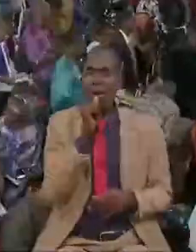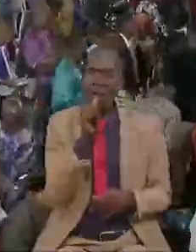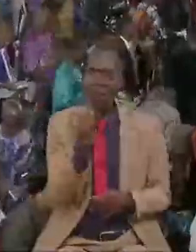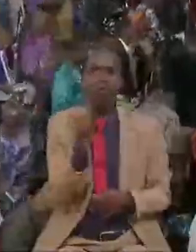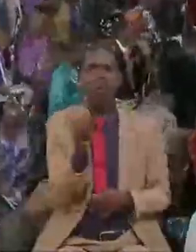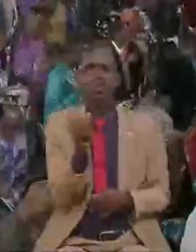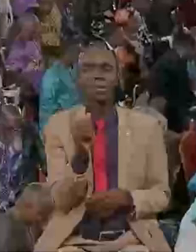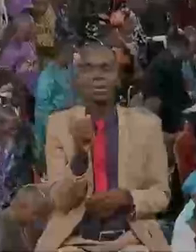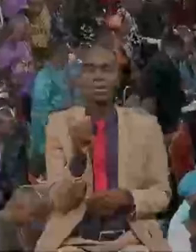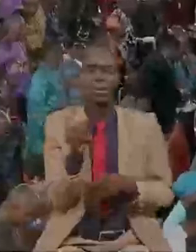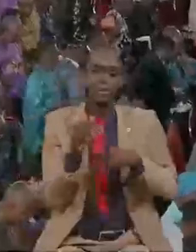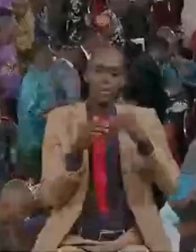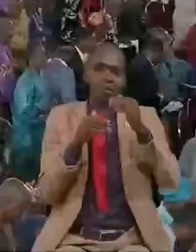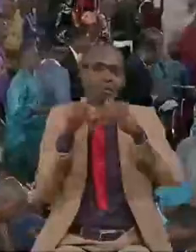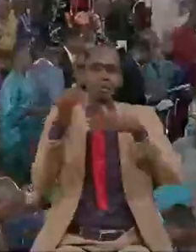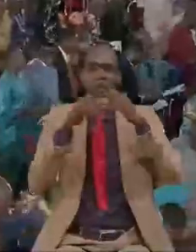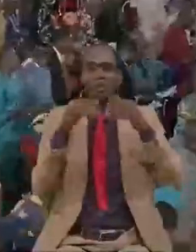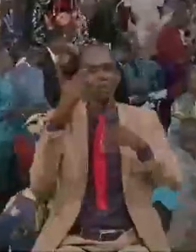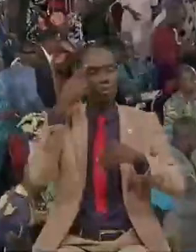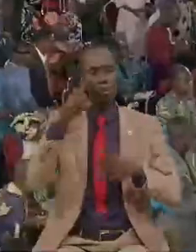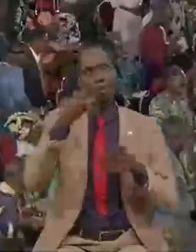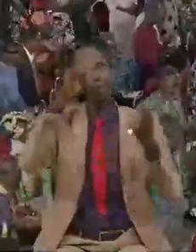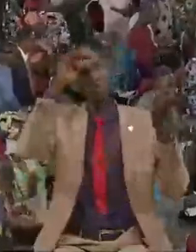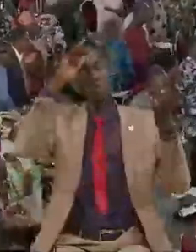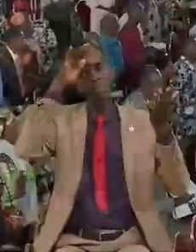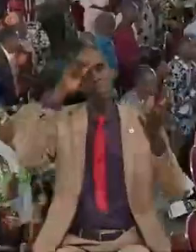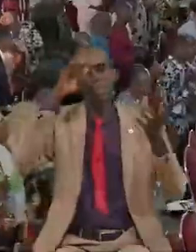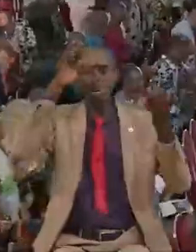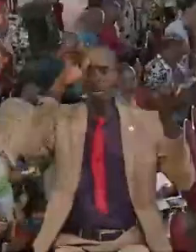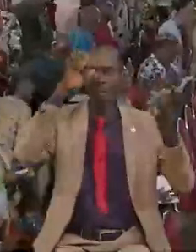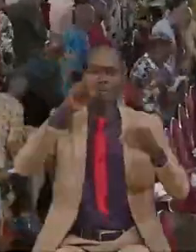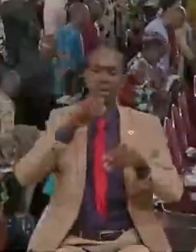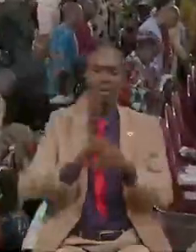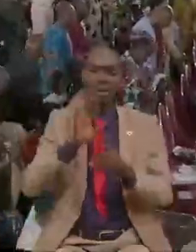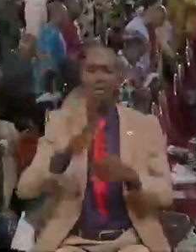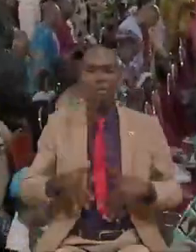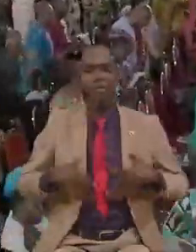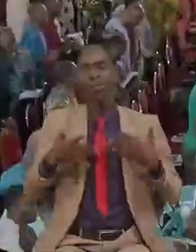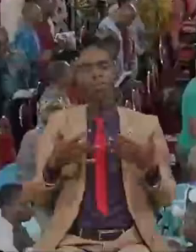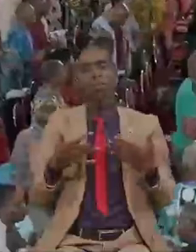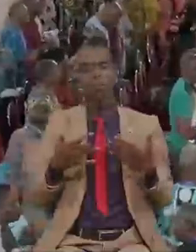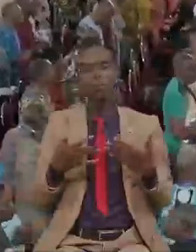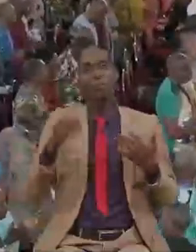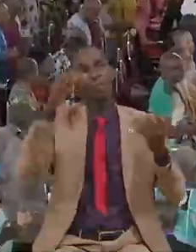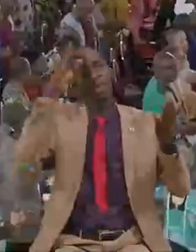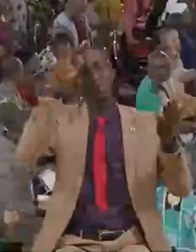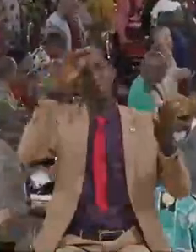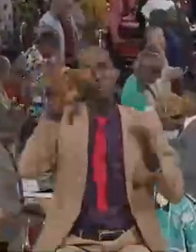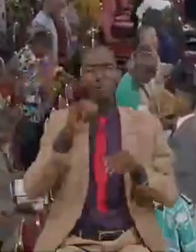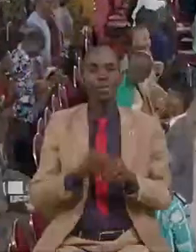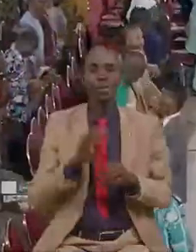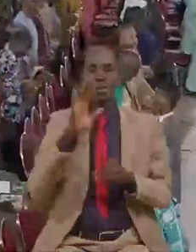Je suis édifié pour les attentes dans ta vie. Les attentes dans